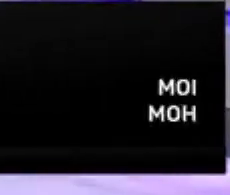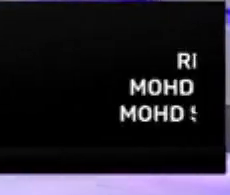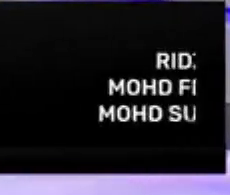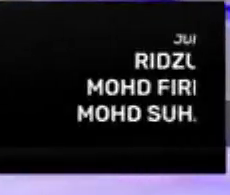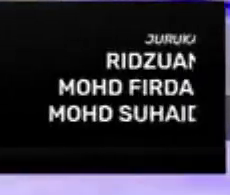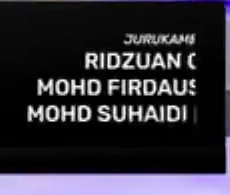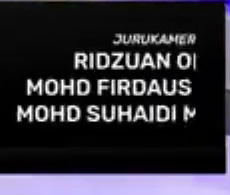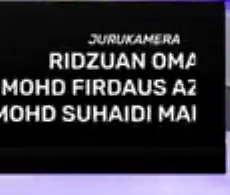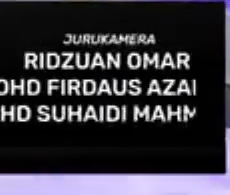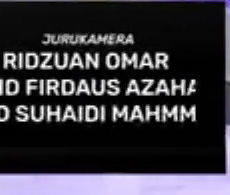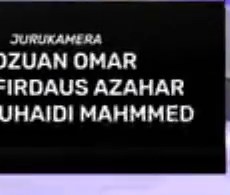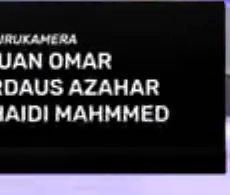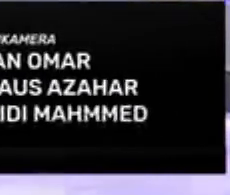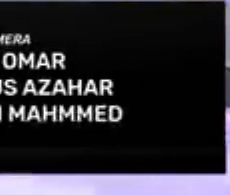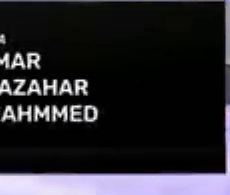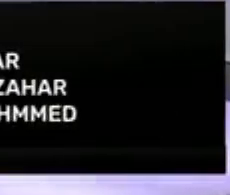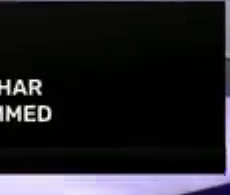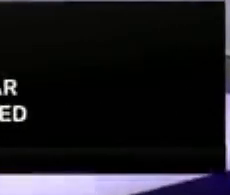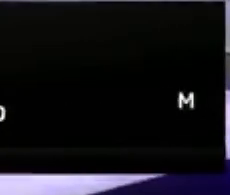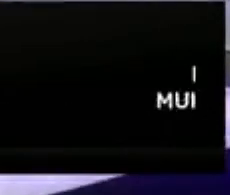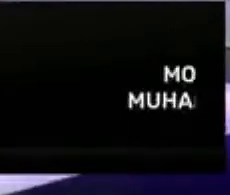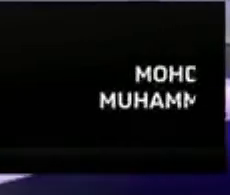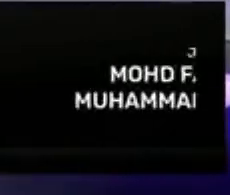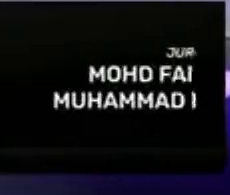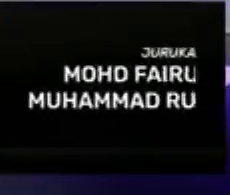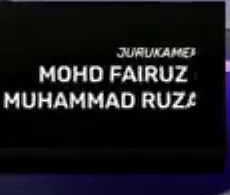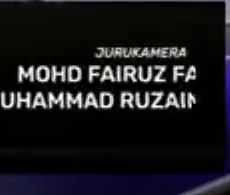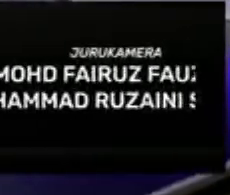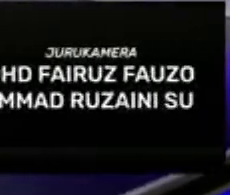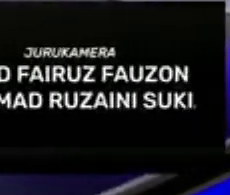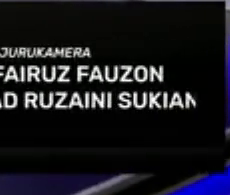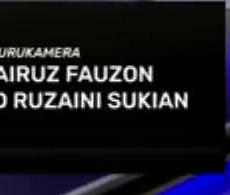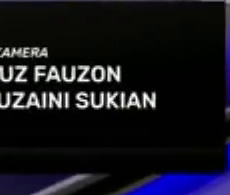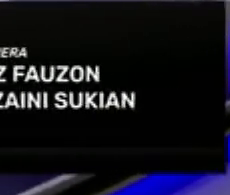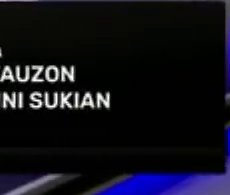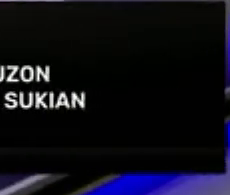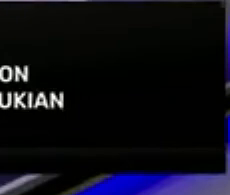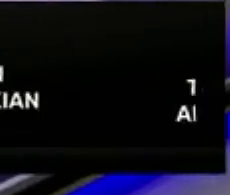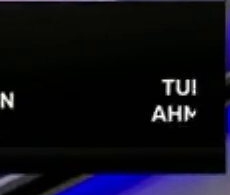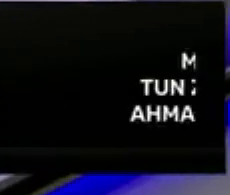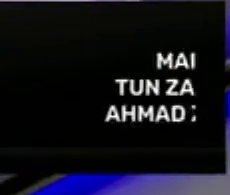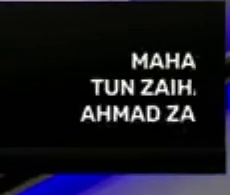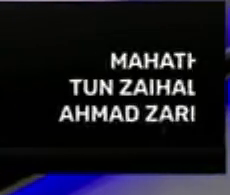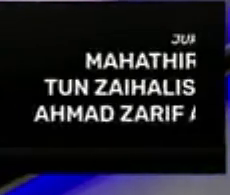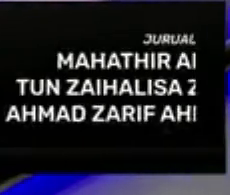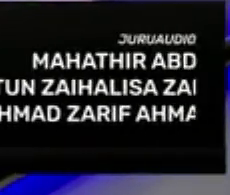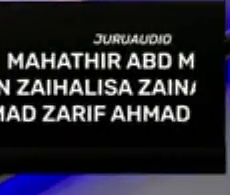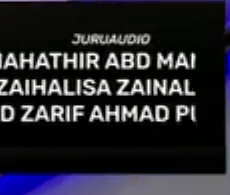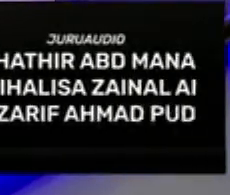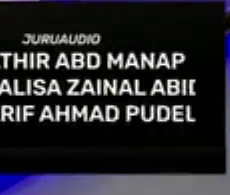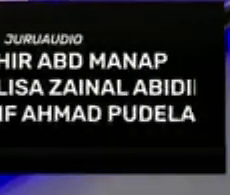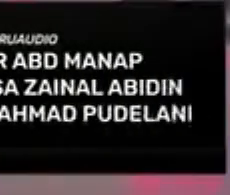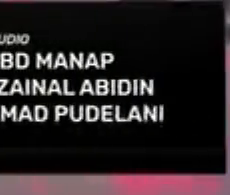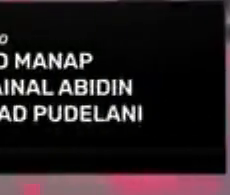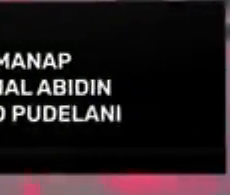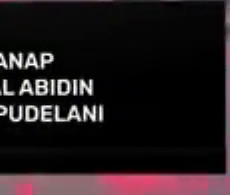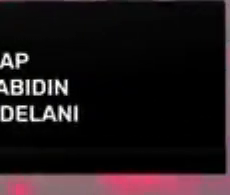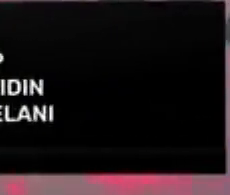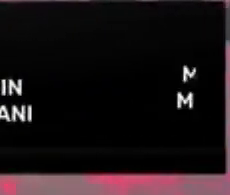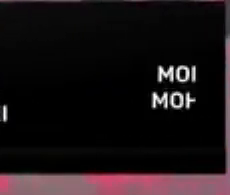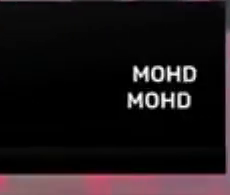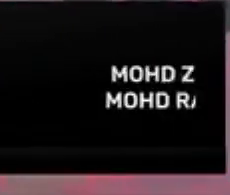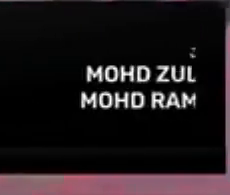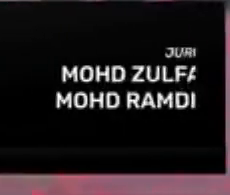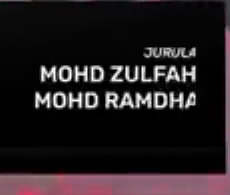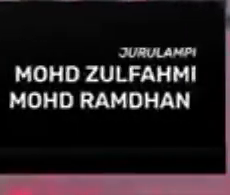digital ASEAN jadi termakasih karena menonton kita jumpa lagi di lain kali Selamat pagi Malaysia dimana jiwa